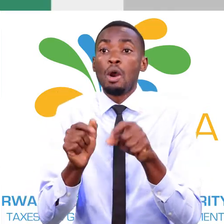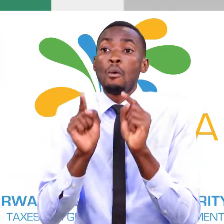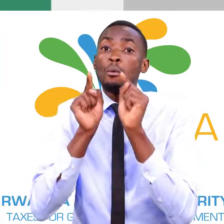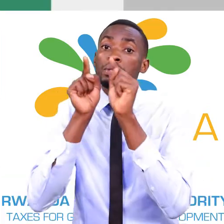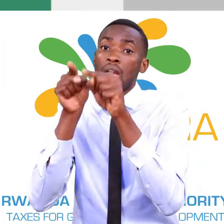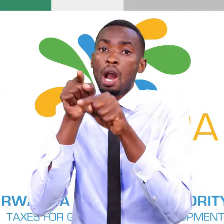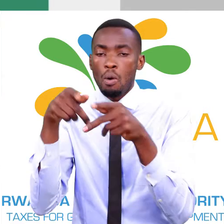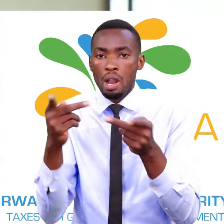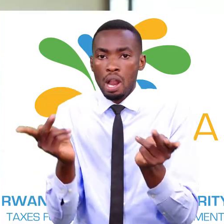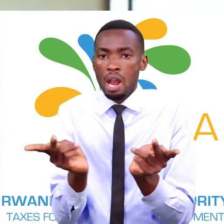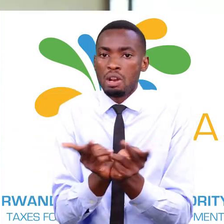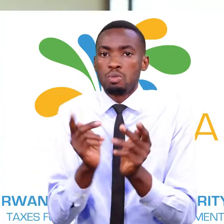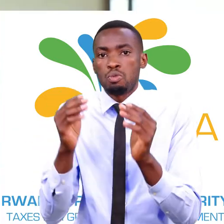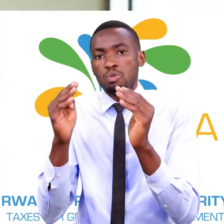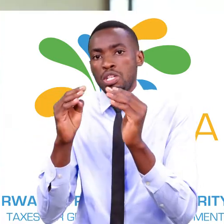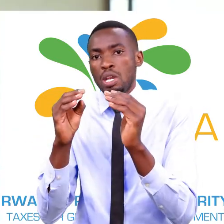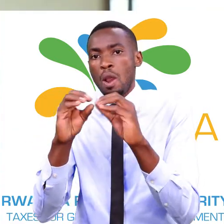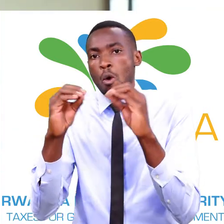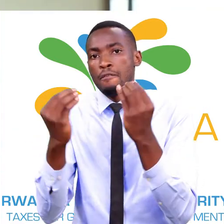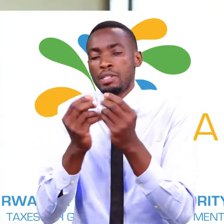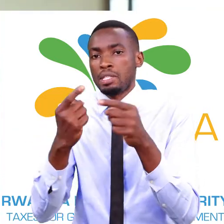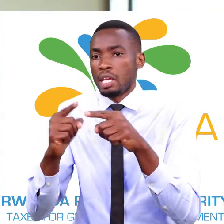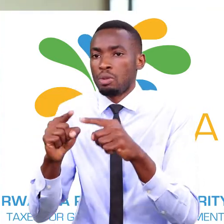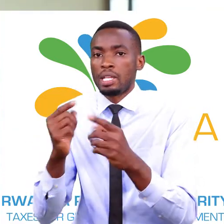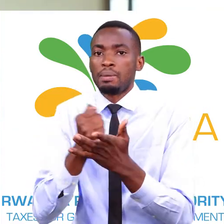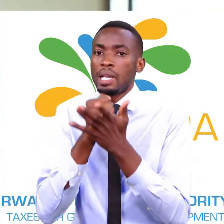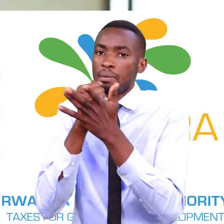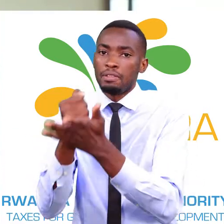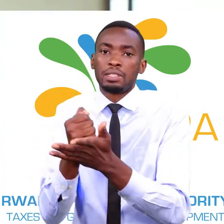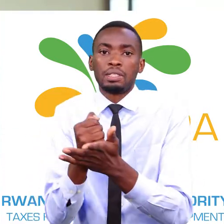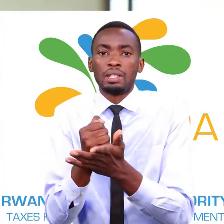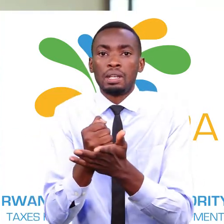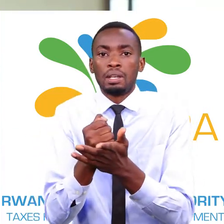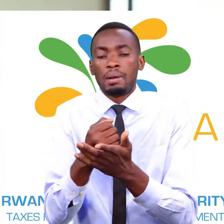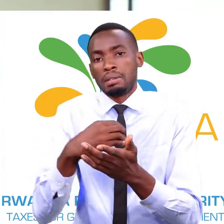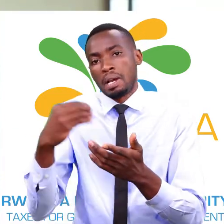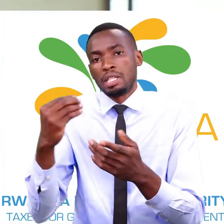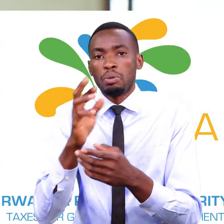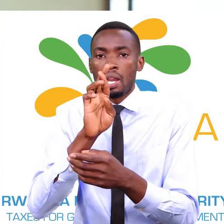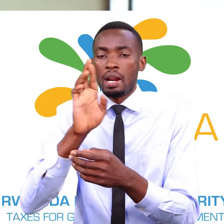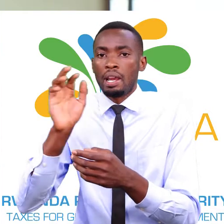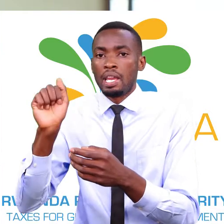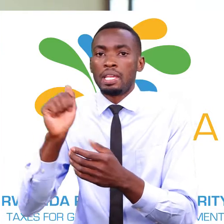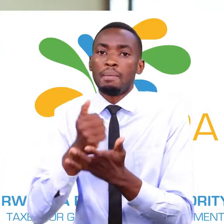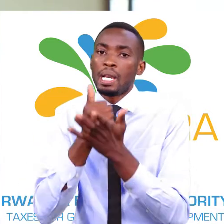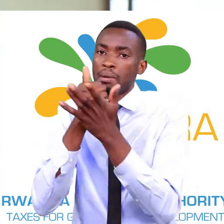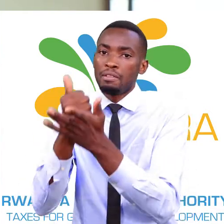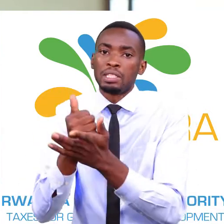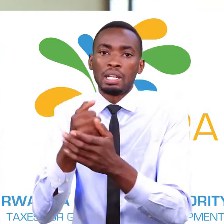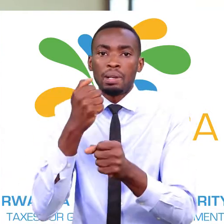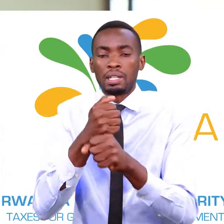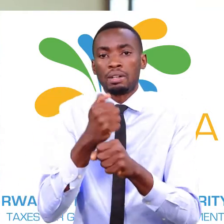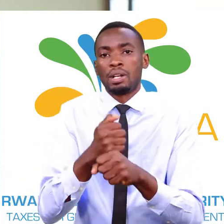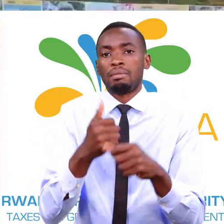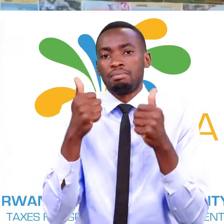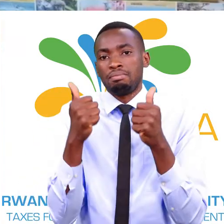yasobanurirwa yahagana ibyo biro bitandukanye byaba ari iby'umujyi wa Kigali kugera ku rwego rw'umurenge ndetse n'ikigo cy'imisoro n'amahoro agafashwa